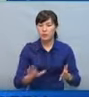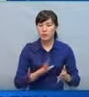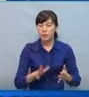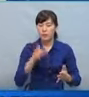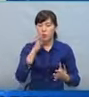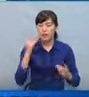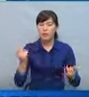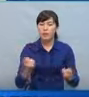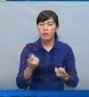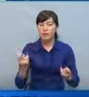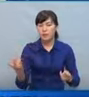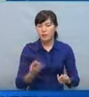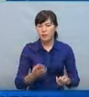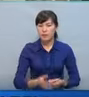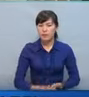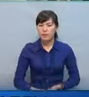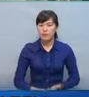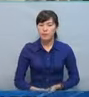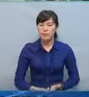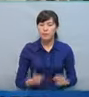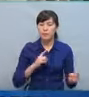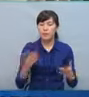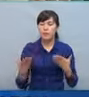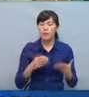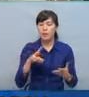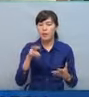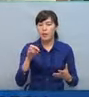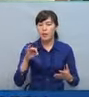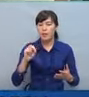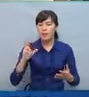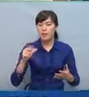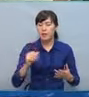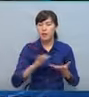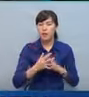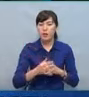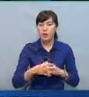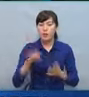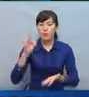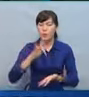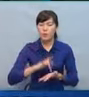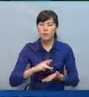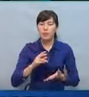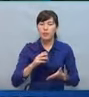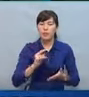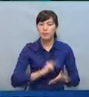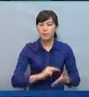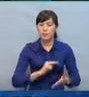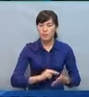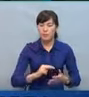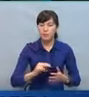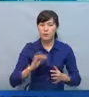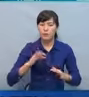керек, уақыт болғаннан кейін бәрін рәсімдеп береміз. Жиынға келген Малика Төлегенова ауылының қақ ортасында шаруа қожалығының тұрғанына